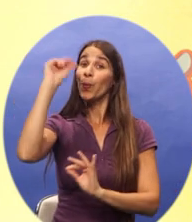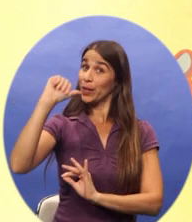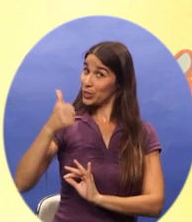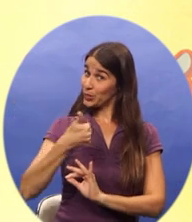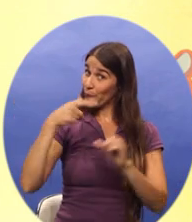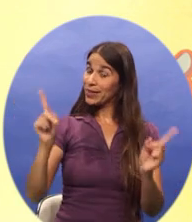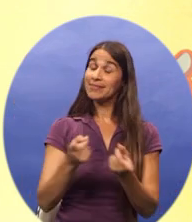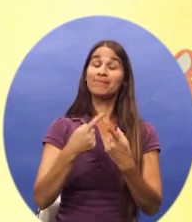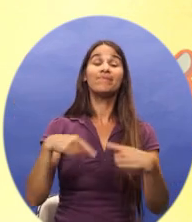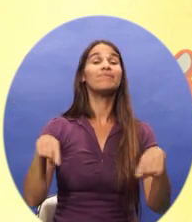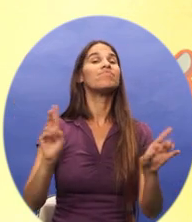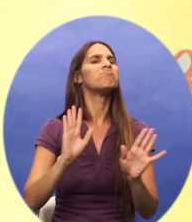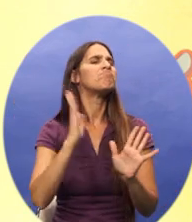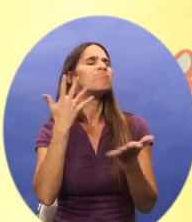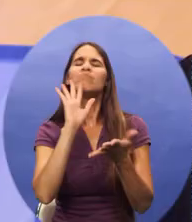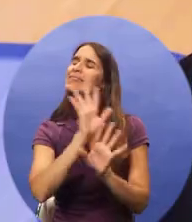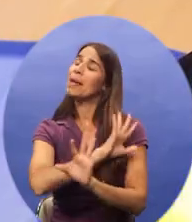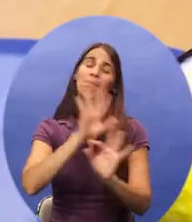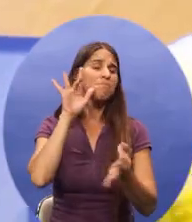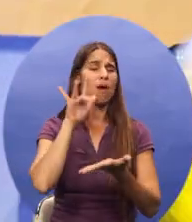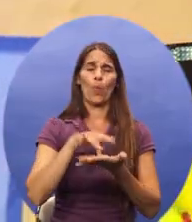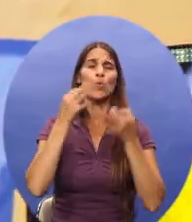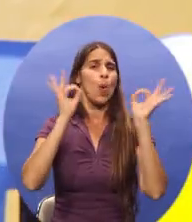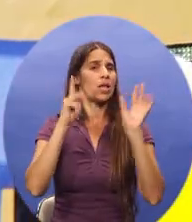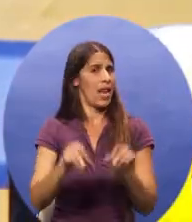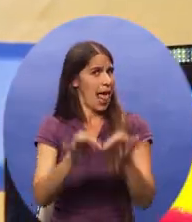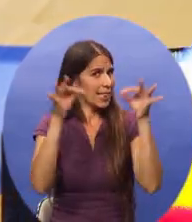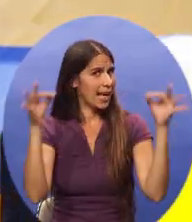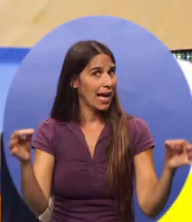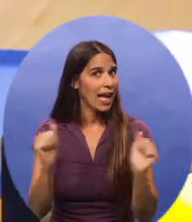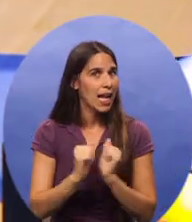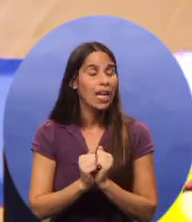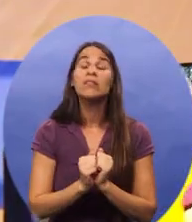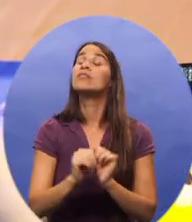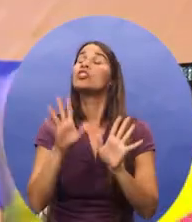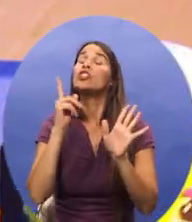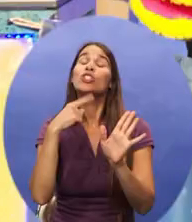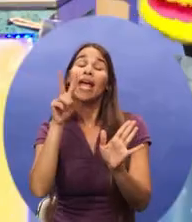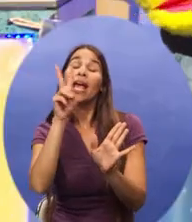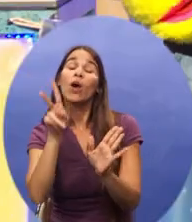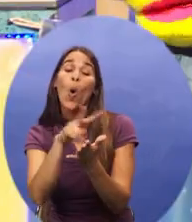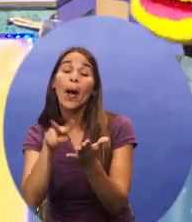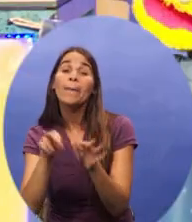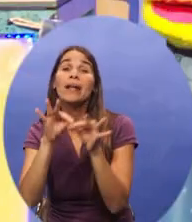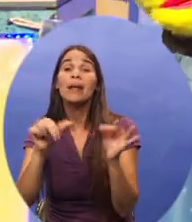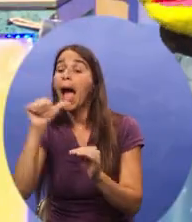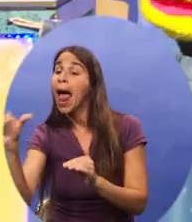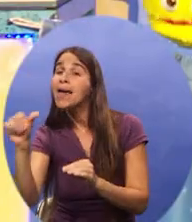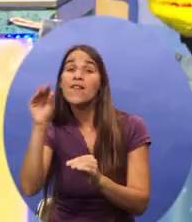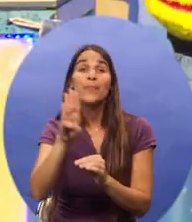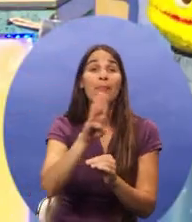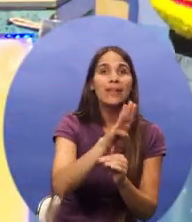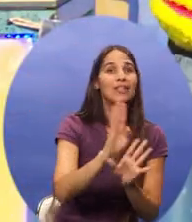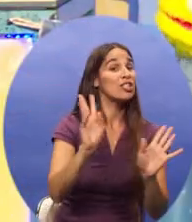נתחיל בשיעור הראשון. מקום מצוין להתחיל כשקורין